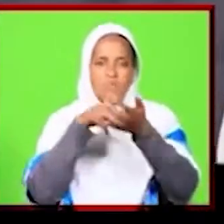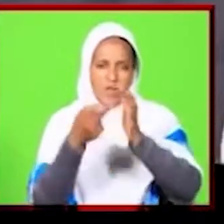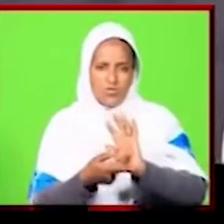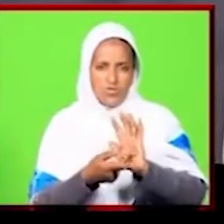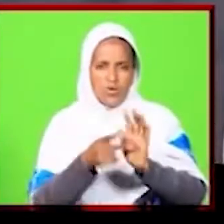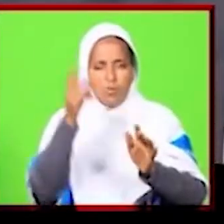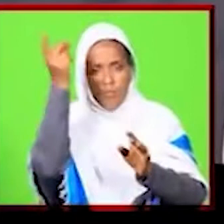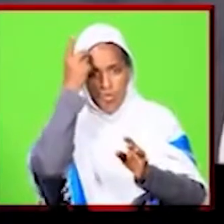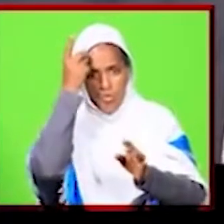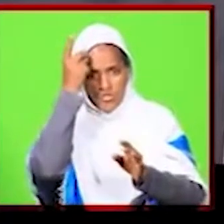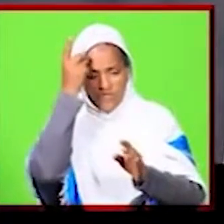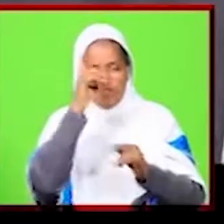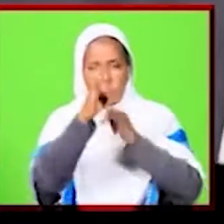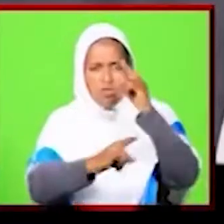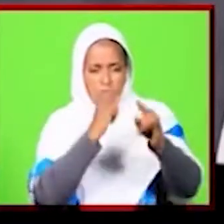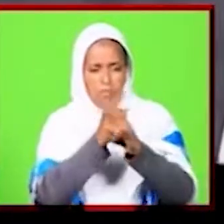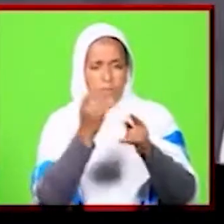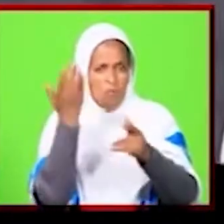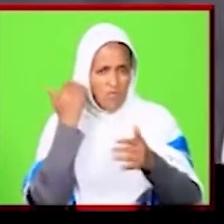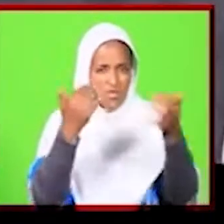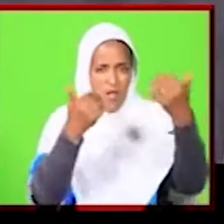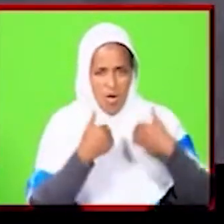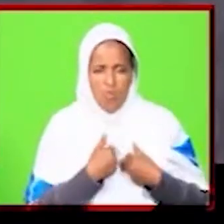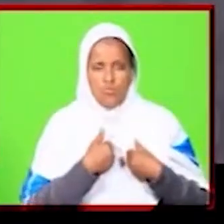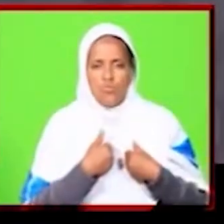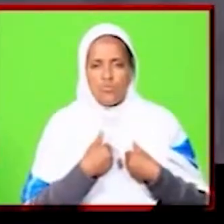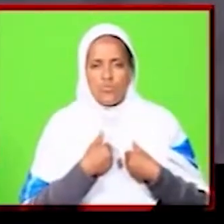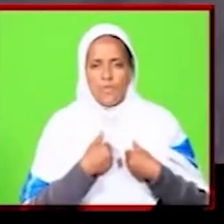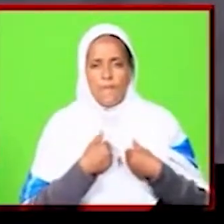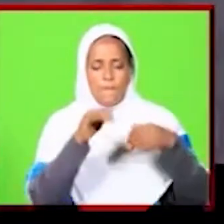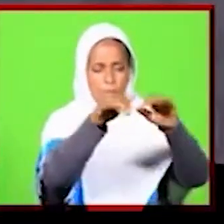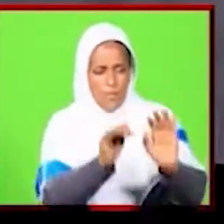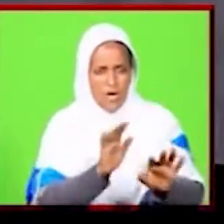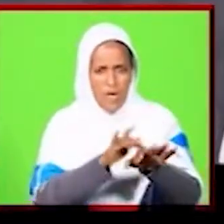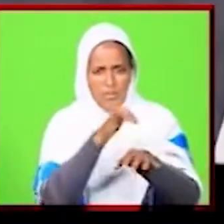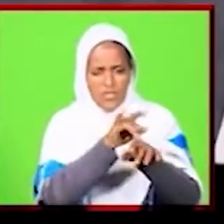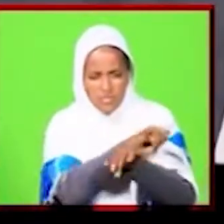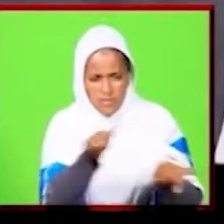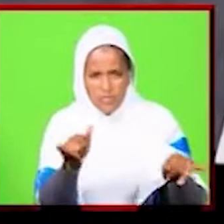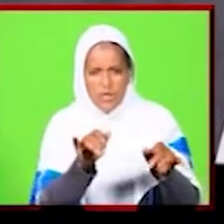ላይ በዛን ዘመን ማለት ነው በዮሴፍ ዘመን ከነበሩ